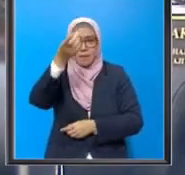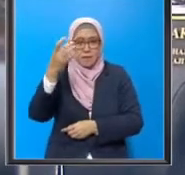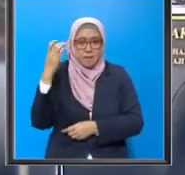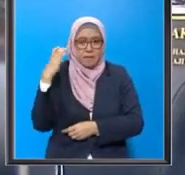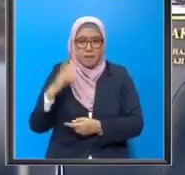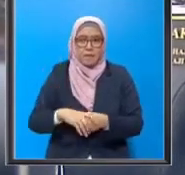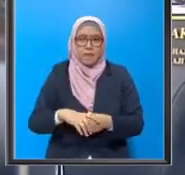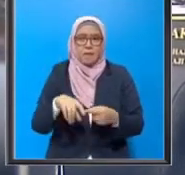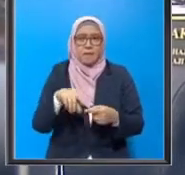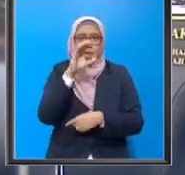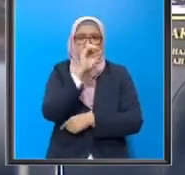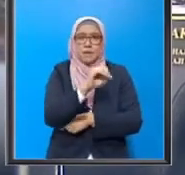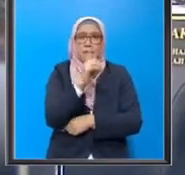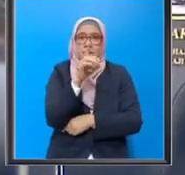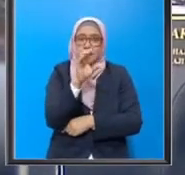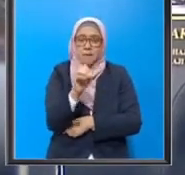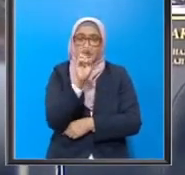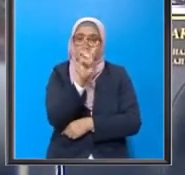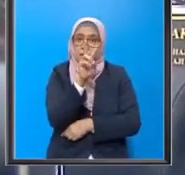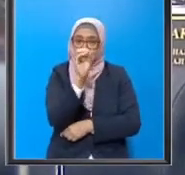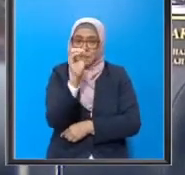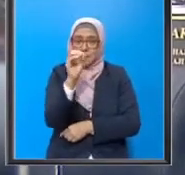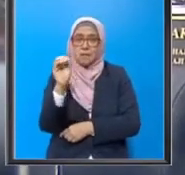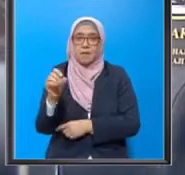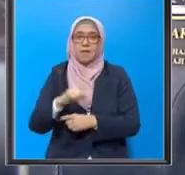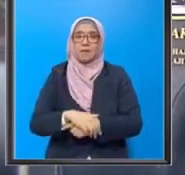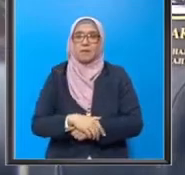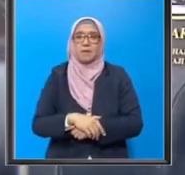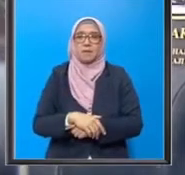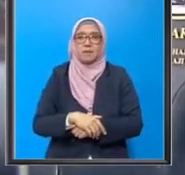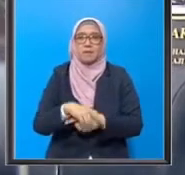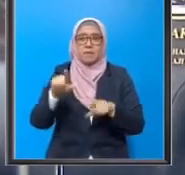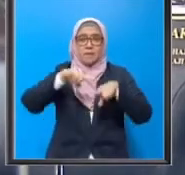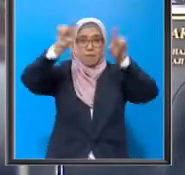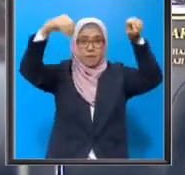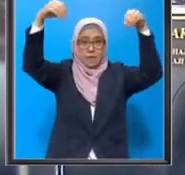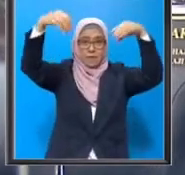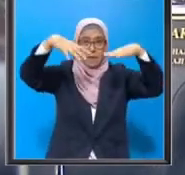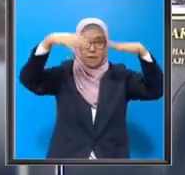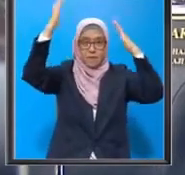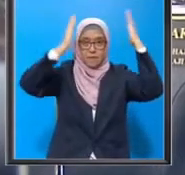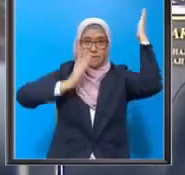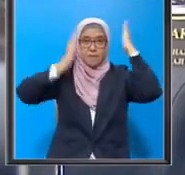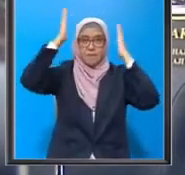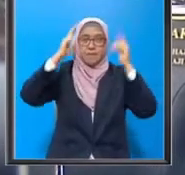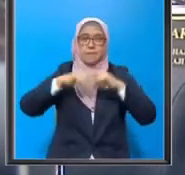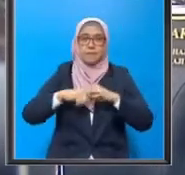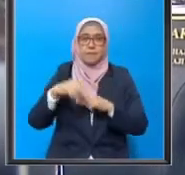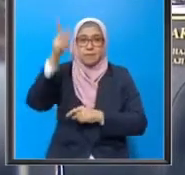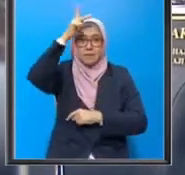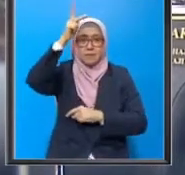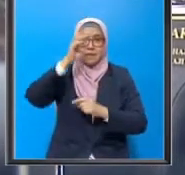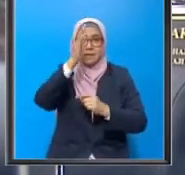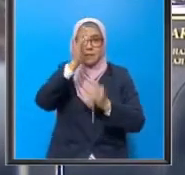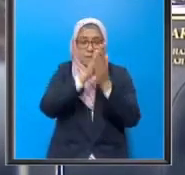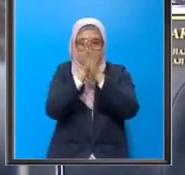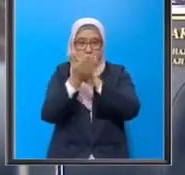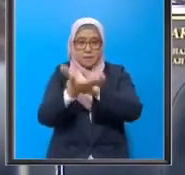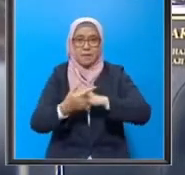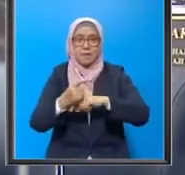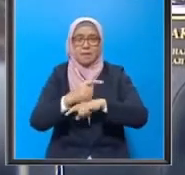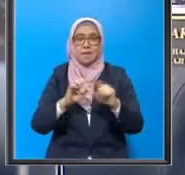ialah kostum 10200 perban stadium wesya plantan bakal menjadi tuan rumah Sukma